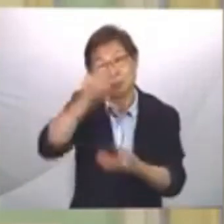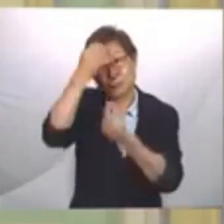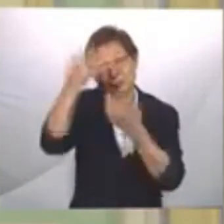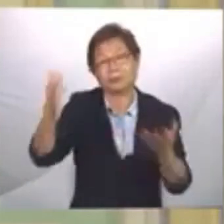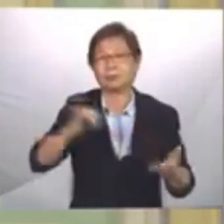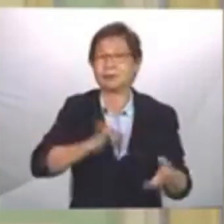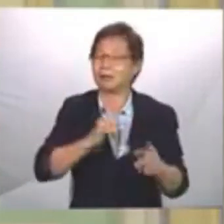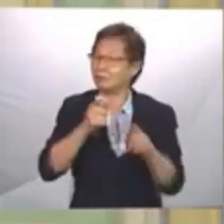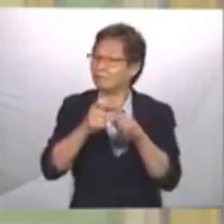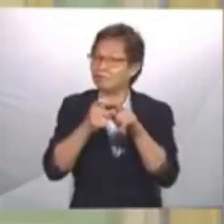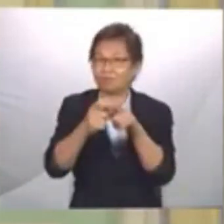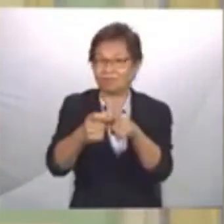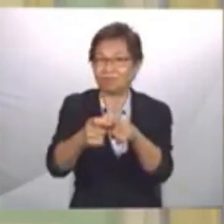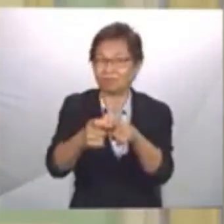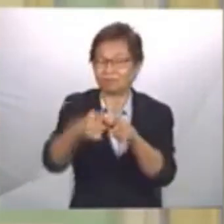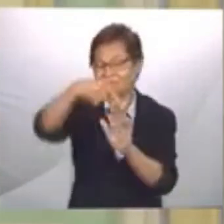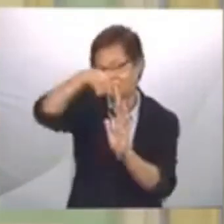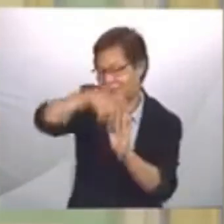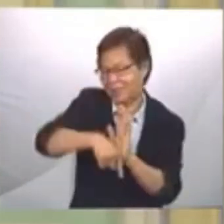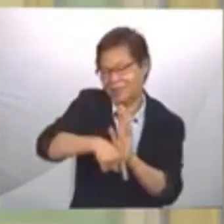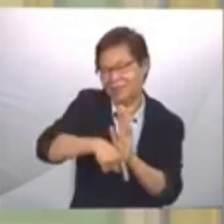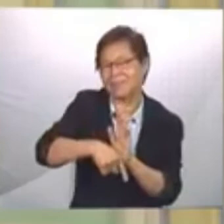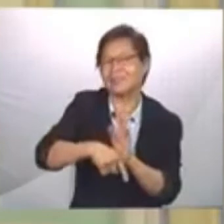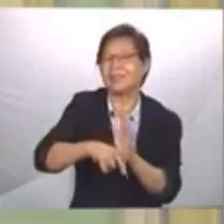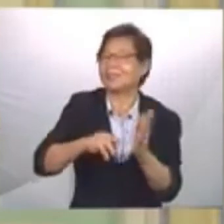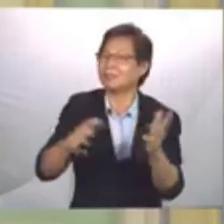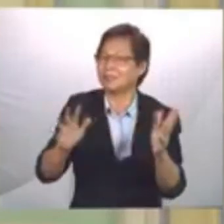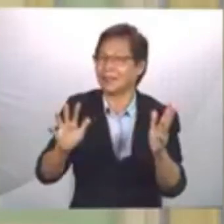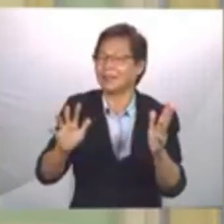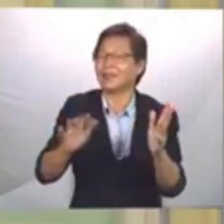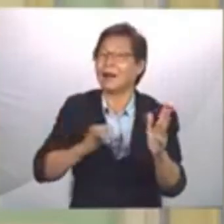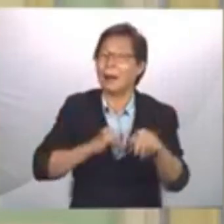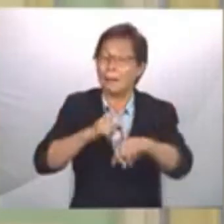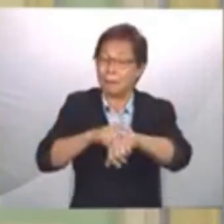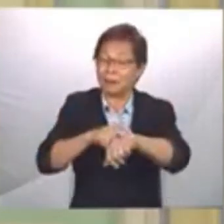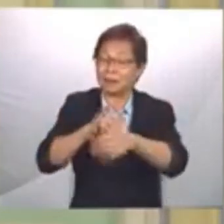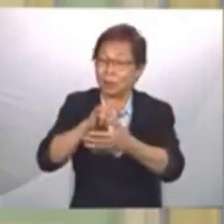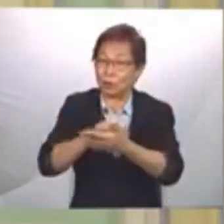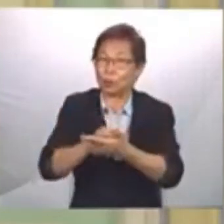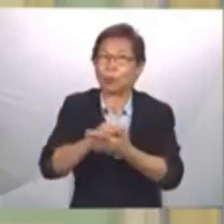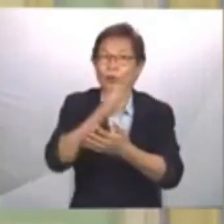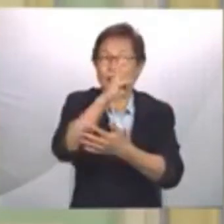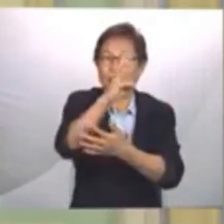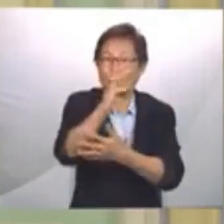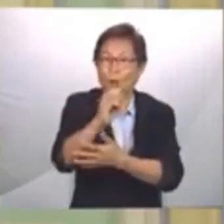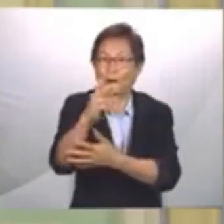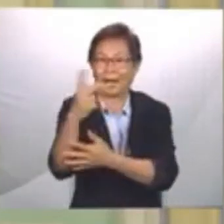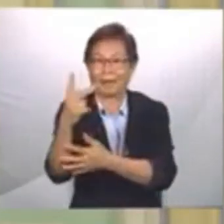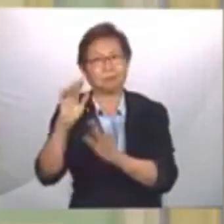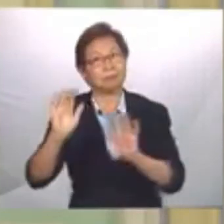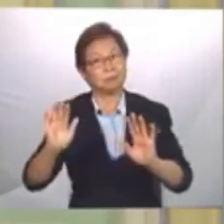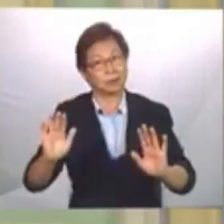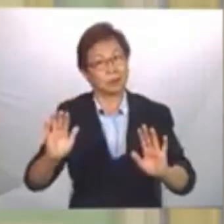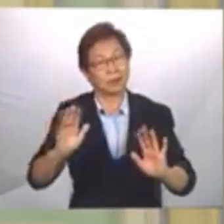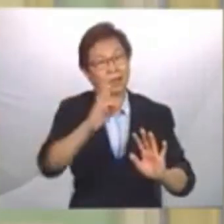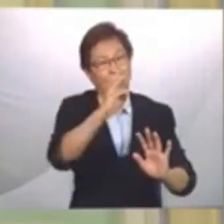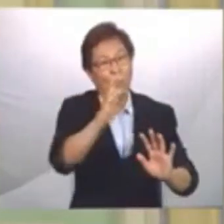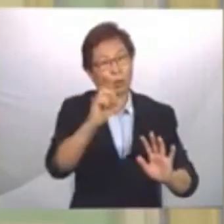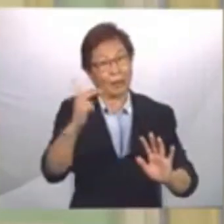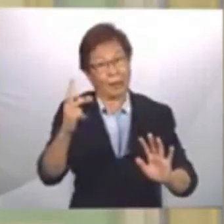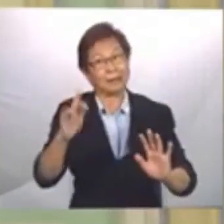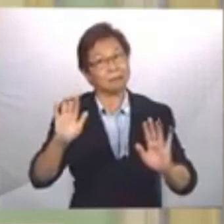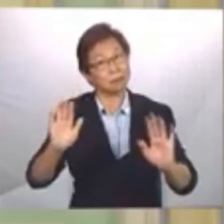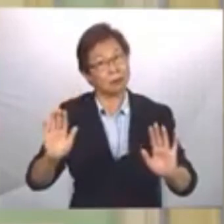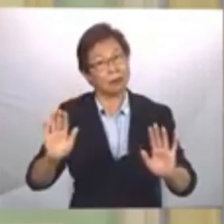menyebutkan tentang detailnya dan saya hanya menyebut bahawa ketika itu hanya 60,000 sahaja. Dan ramai